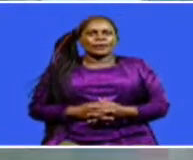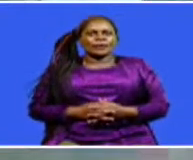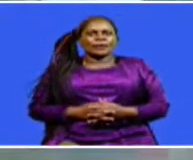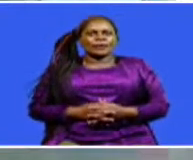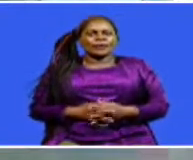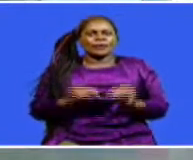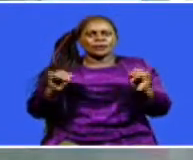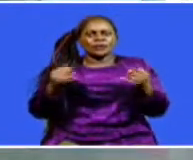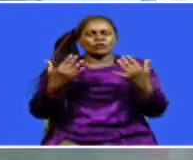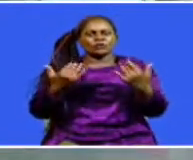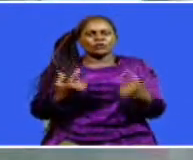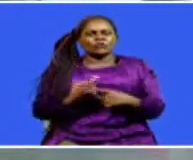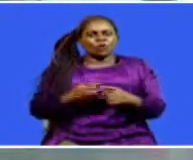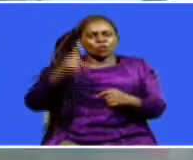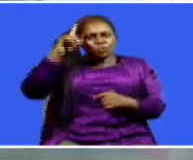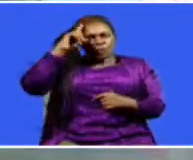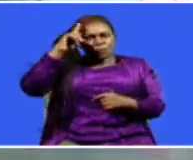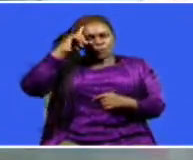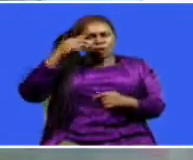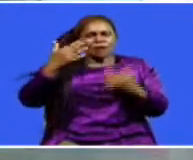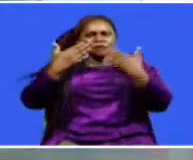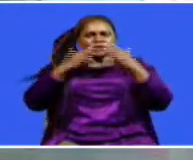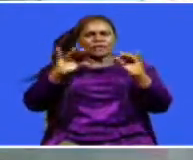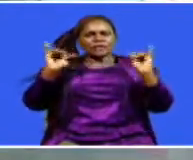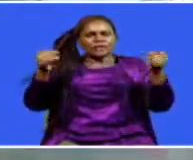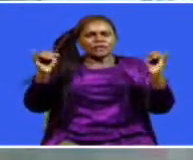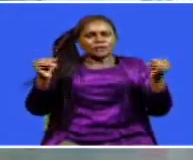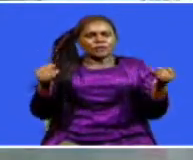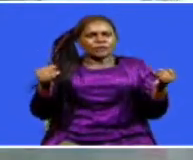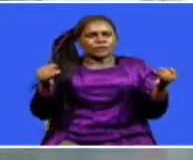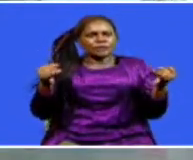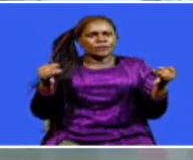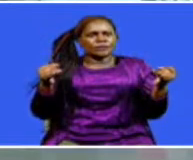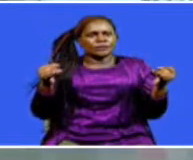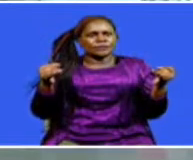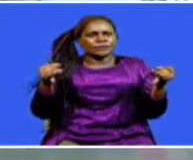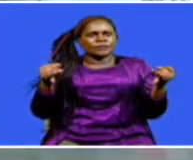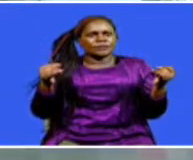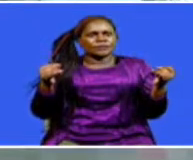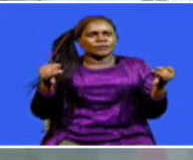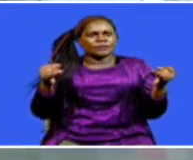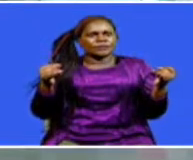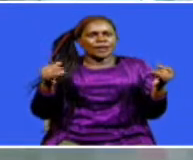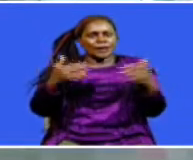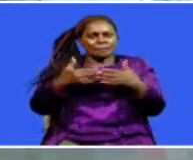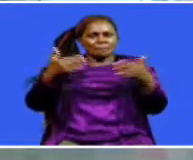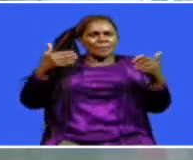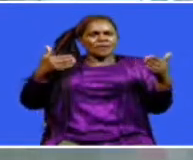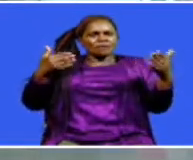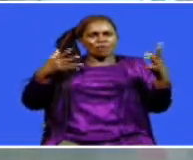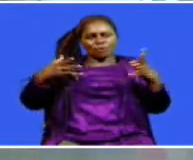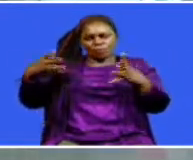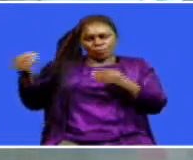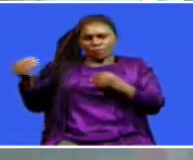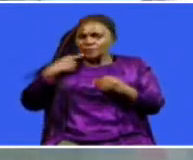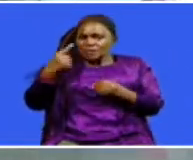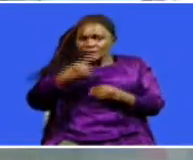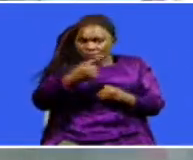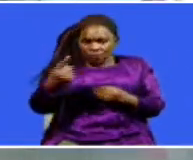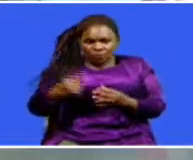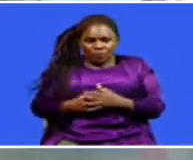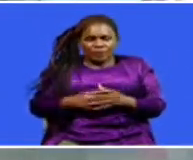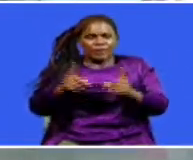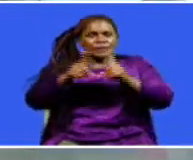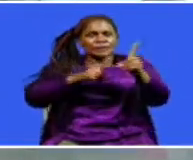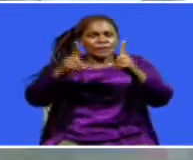Na taarifa hiyo kutoka kule Kinengop ndipo ninapotamatisha taarifa hizi za KTN leo wikendi. Lakini kabla ya kuondoka, nikwambie hivi,